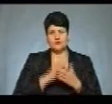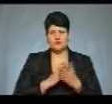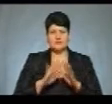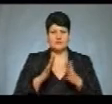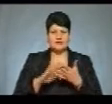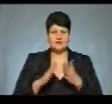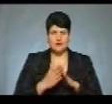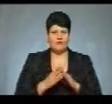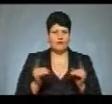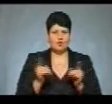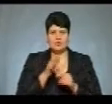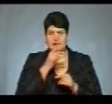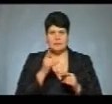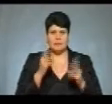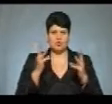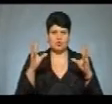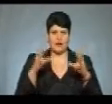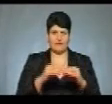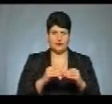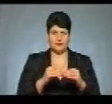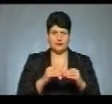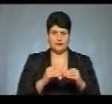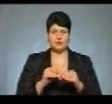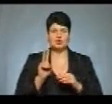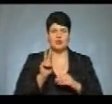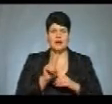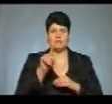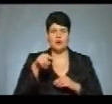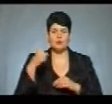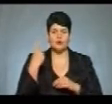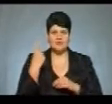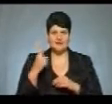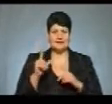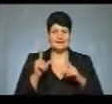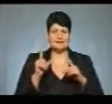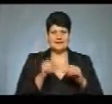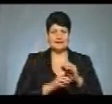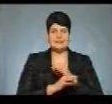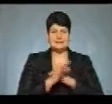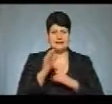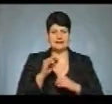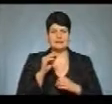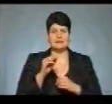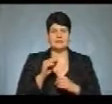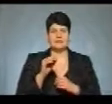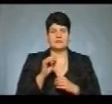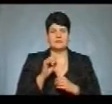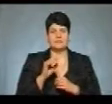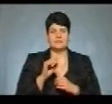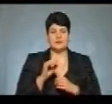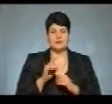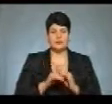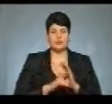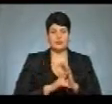В короткий термін пожежу ліквідовано. Тролейбусом номер 1 їхала з мікрорайону Східний тернополянка Надія Храпцьо. Почали